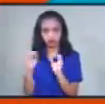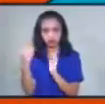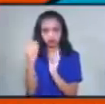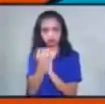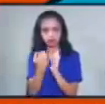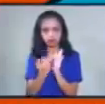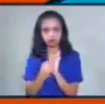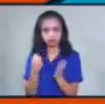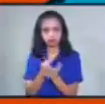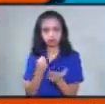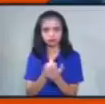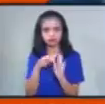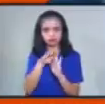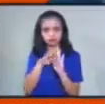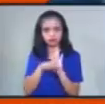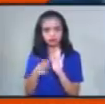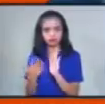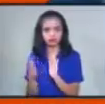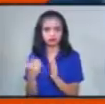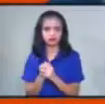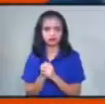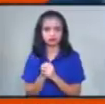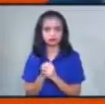po nakaspecify.